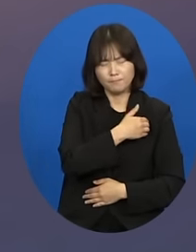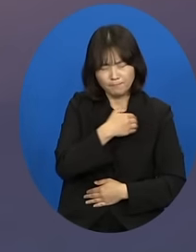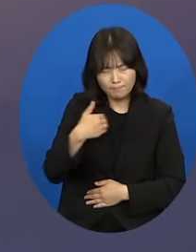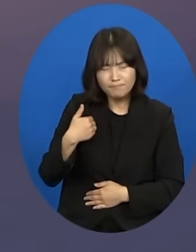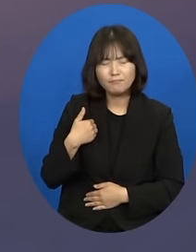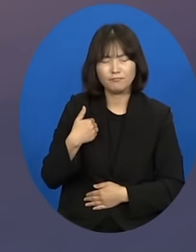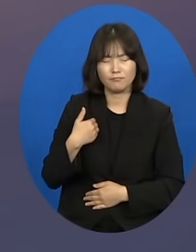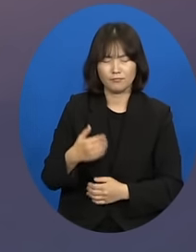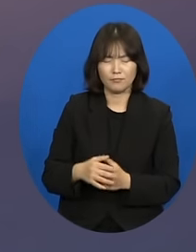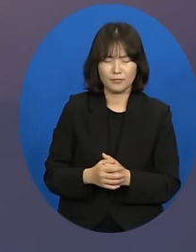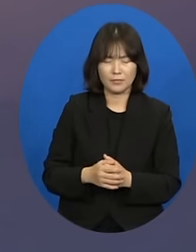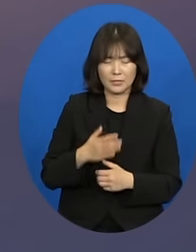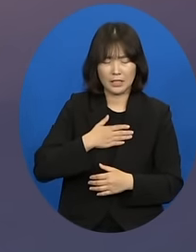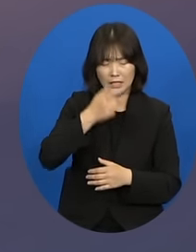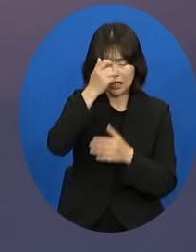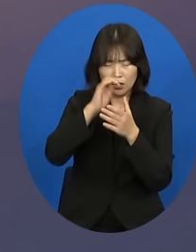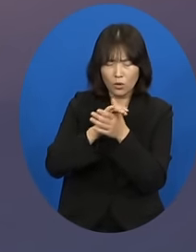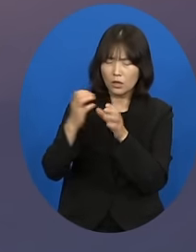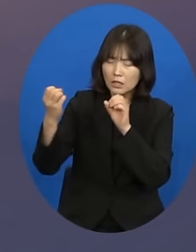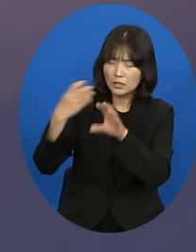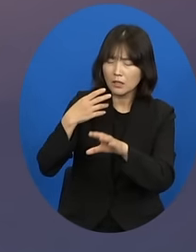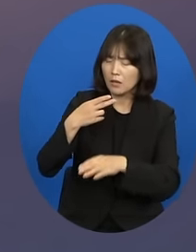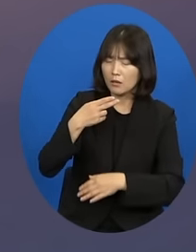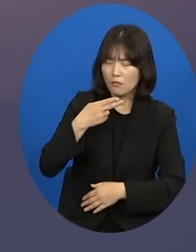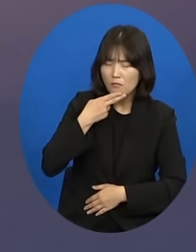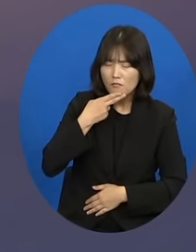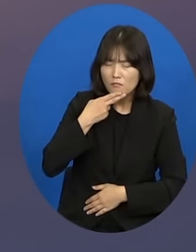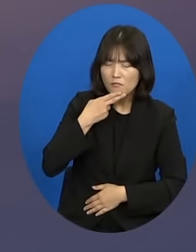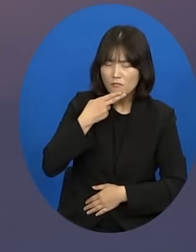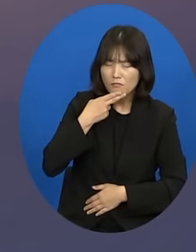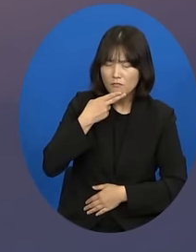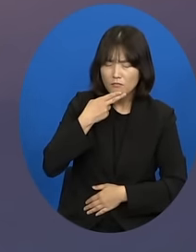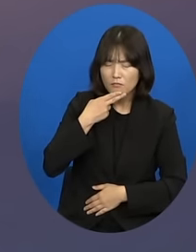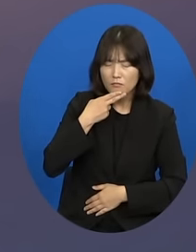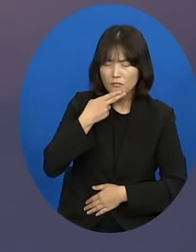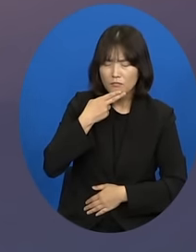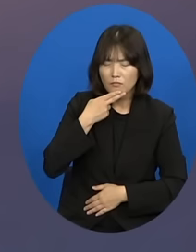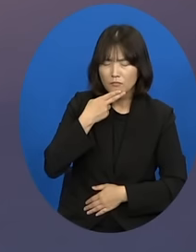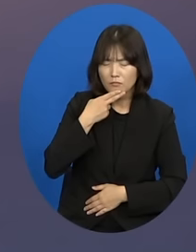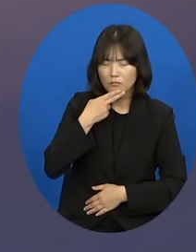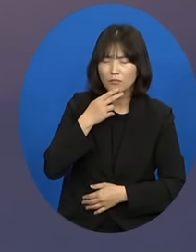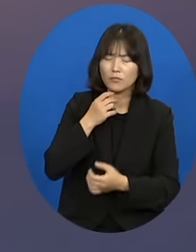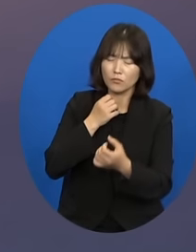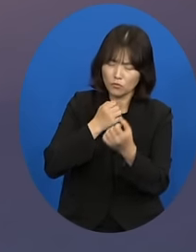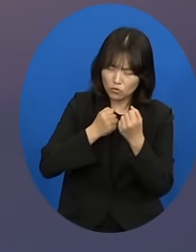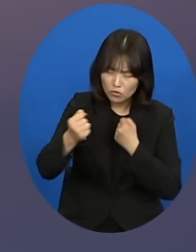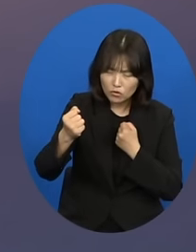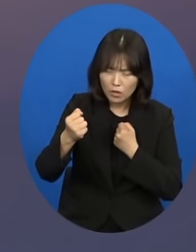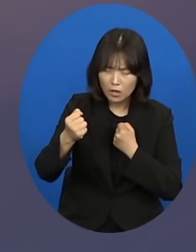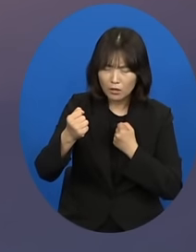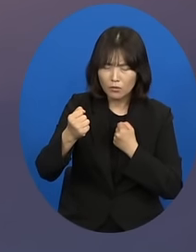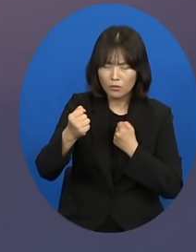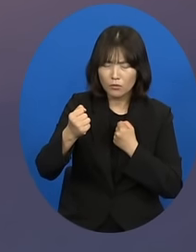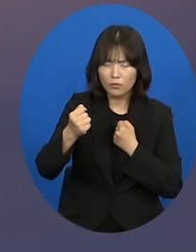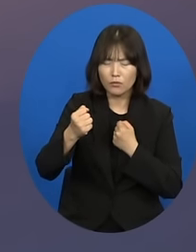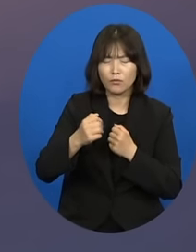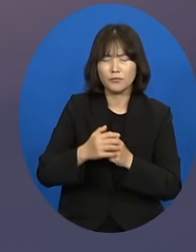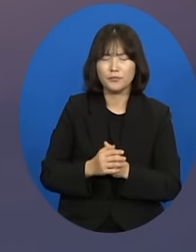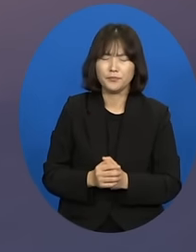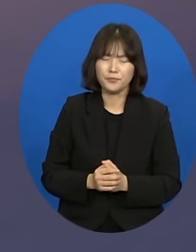내 기도에 응답하시지 않으신다 할지라도, 내가 원하는 방법으로 응답되지 않는다